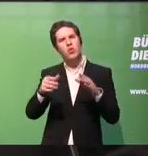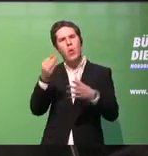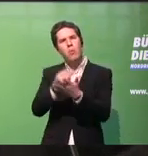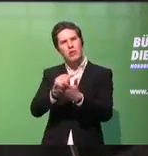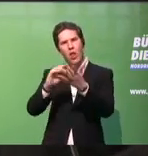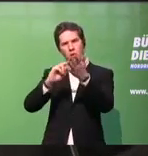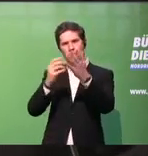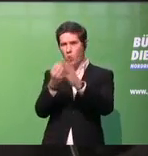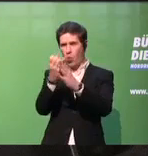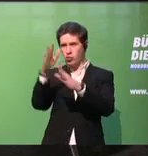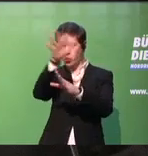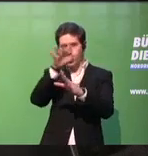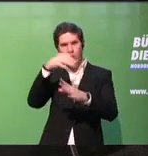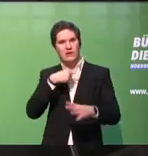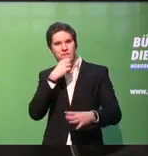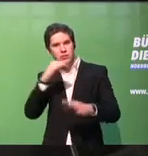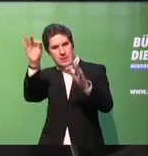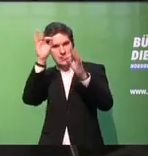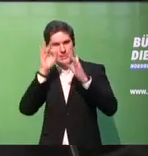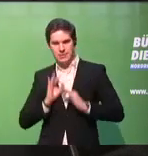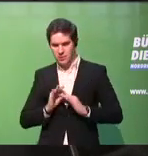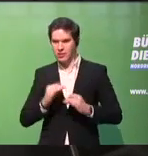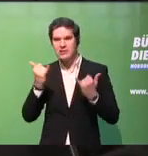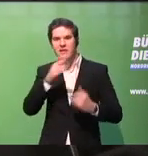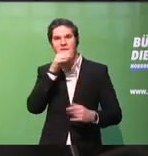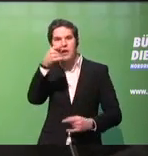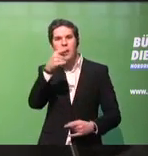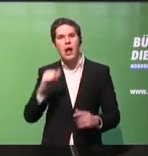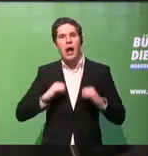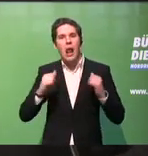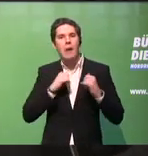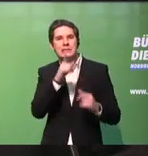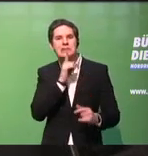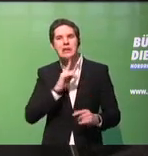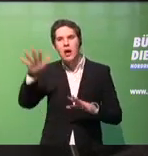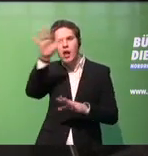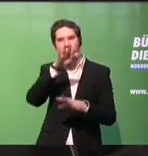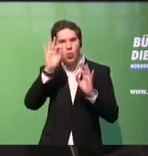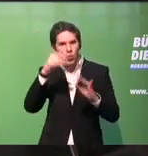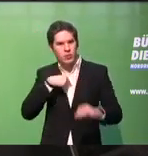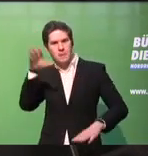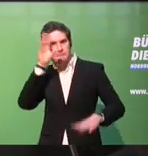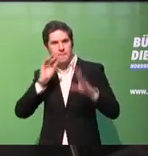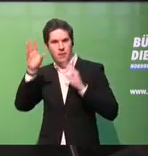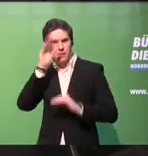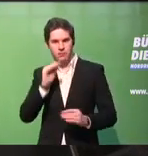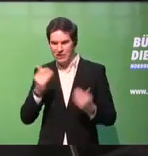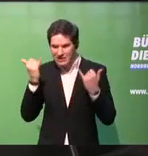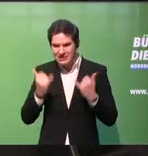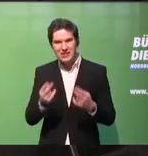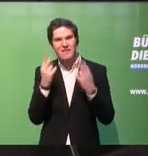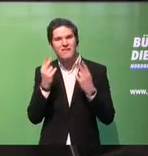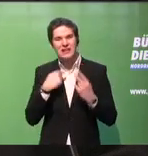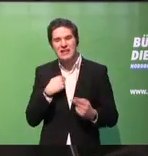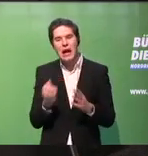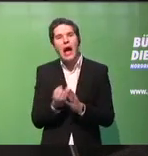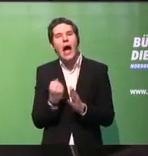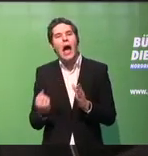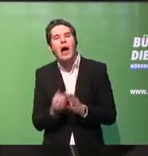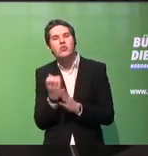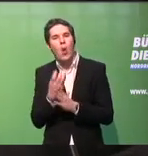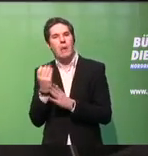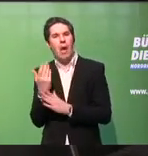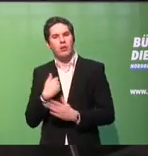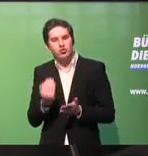wie von den verschiedenen transformativen Lebensstilgruppen. Ergänzen wir also Effizienz, Erneuerbare und Einsparung